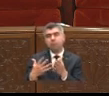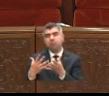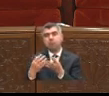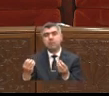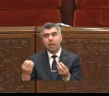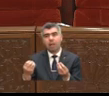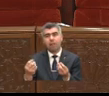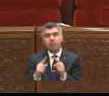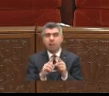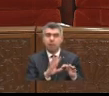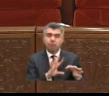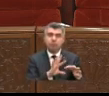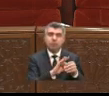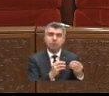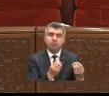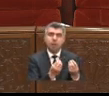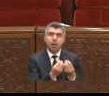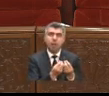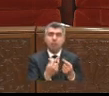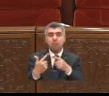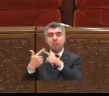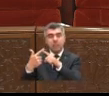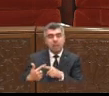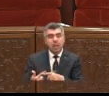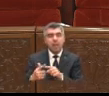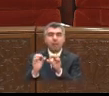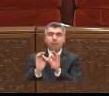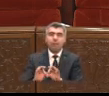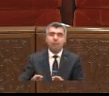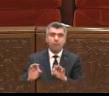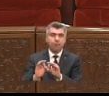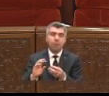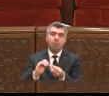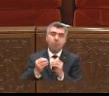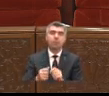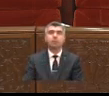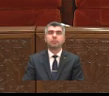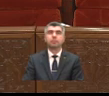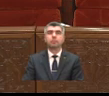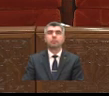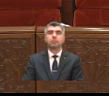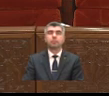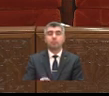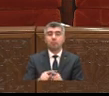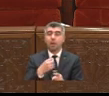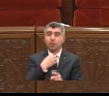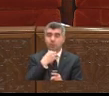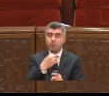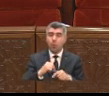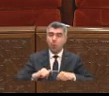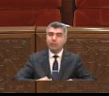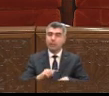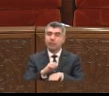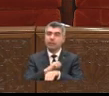الأسف الشركاء ديالنا ما قدموش الإمكانيات المادية الضرورية، وهذا خلق لنا إشكال، ولذلك هضرنا مع السيد وزير الداخلية في هذا